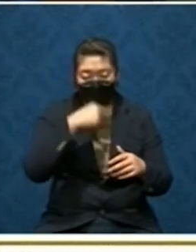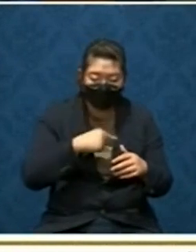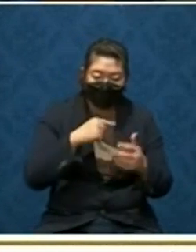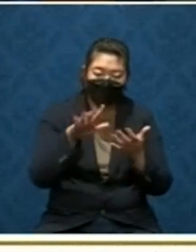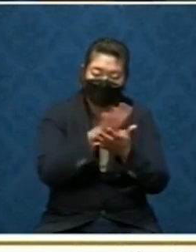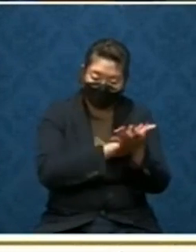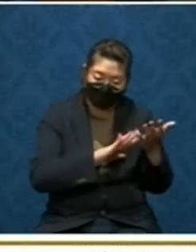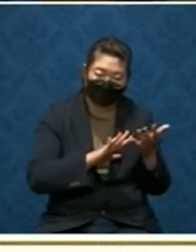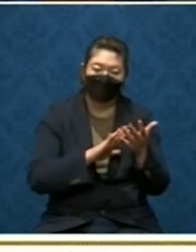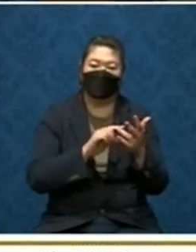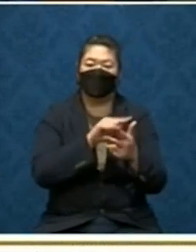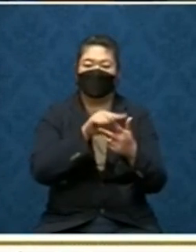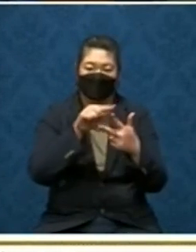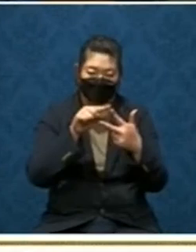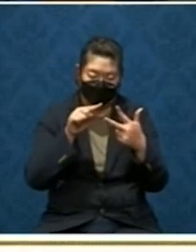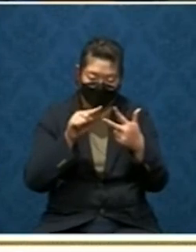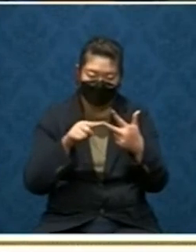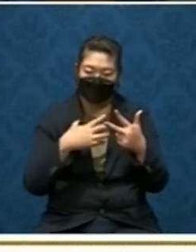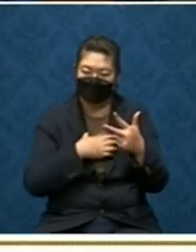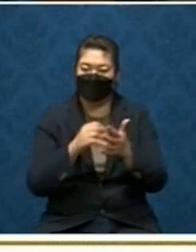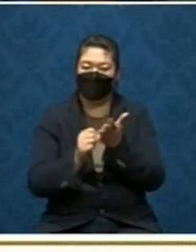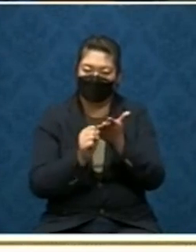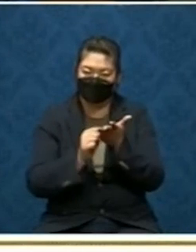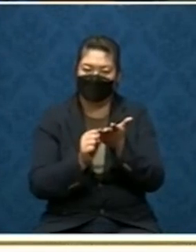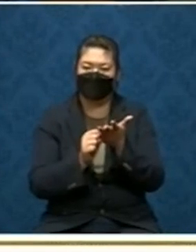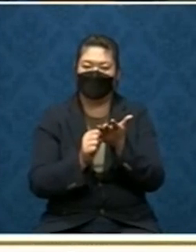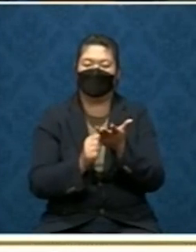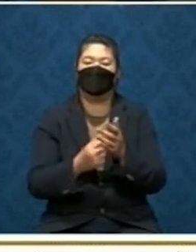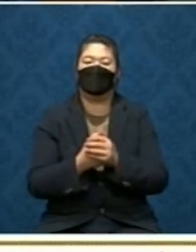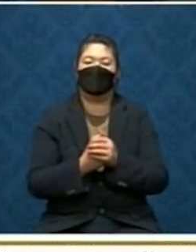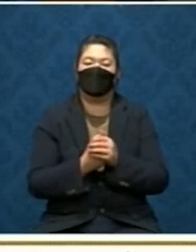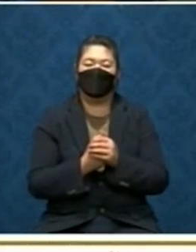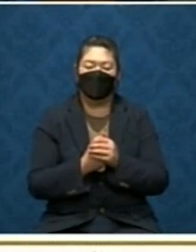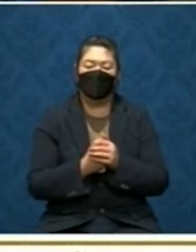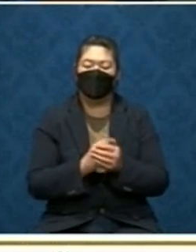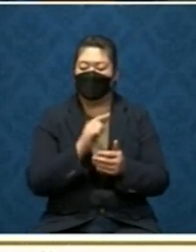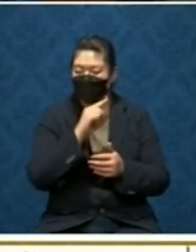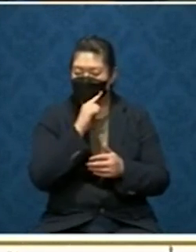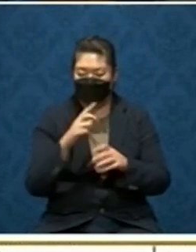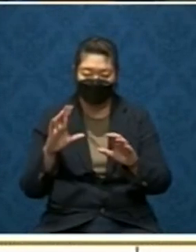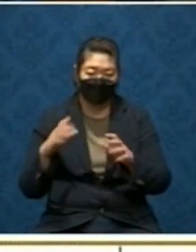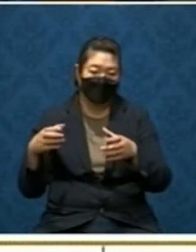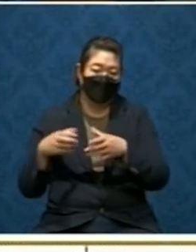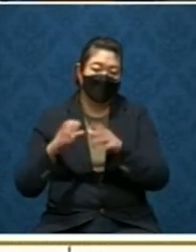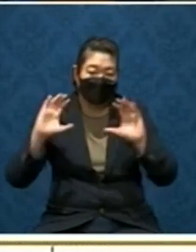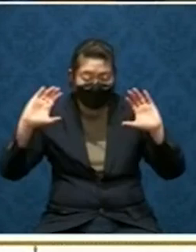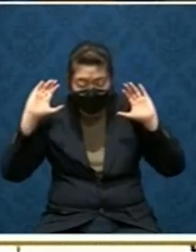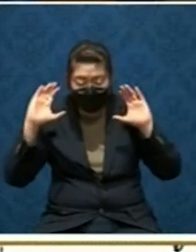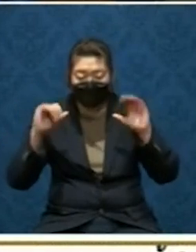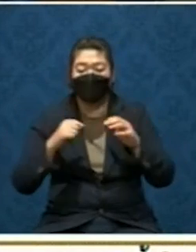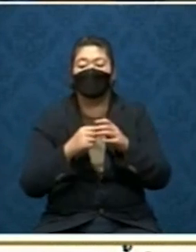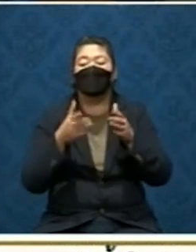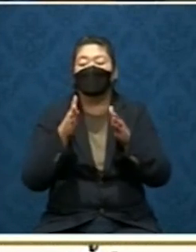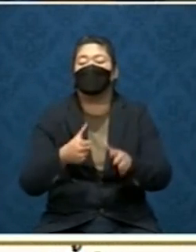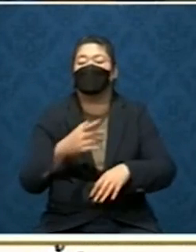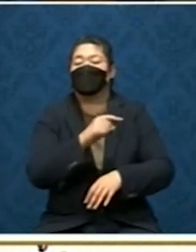ข้อยากจะสำเร็จได้ในระยะเวลาอันสั้นแต่ดิฉันเชื่อว่าหากรัฐบาลและผู้มีอำนาจใช้หัวใจรับฟัง